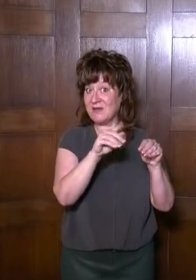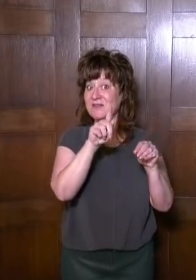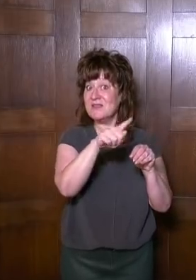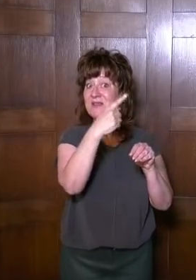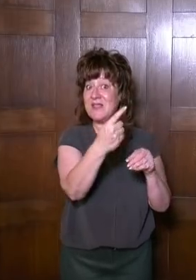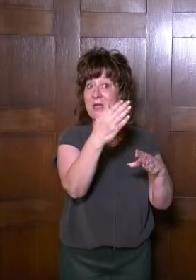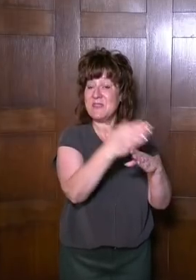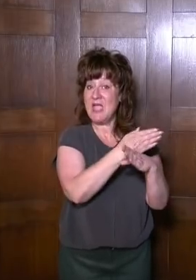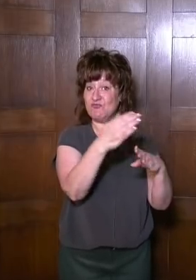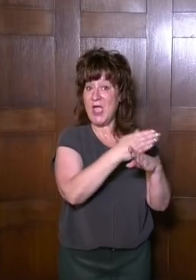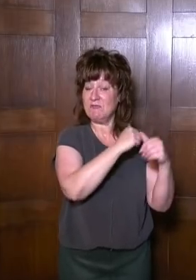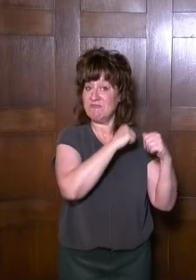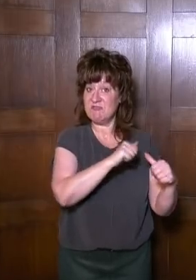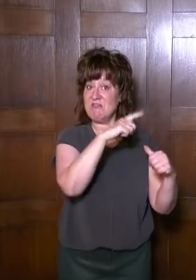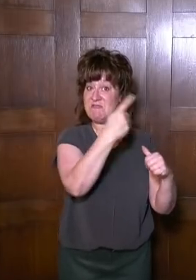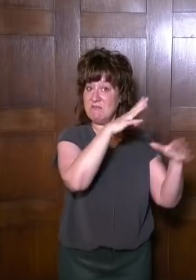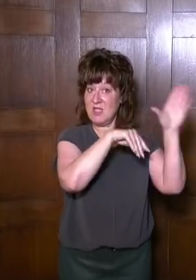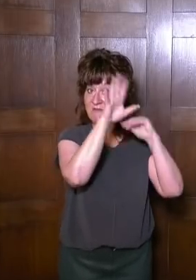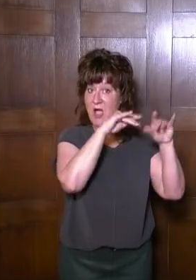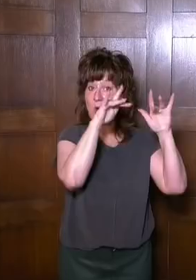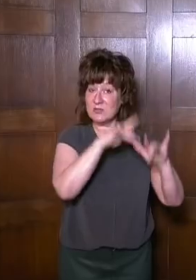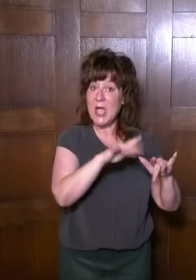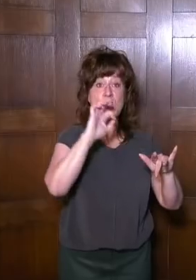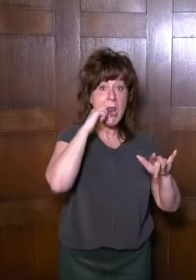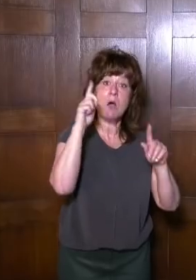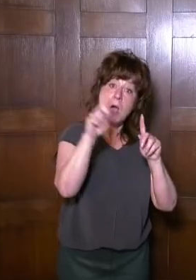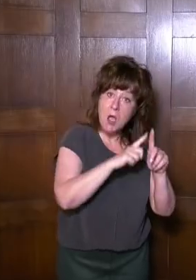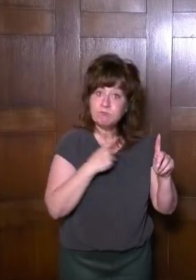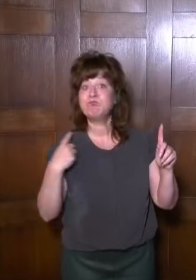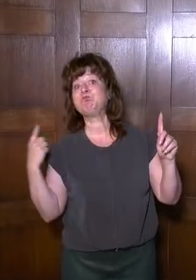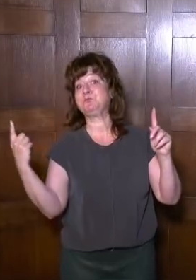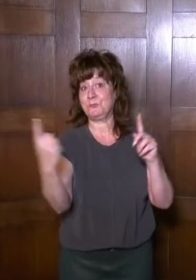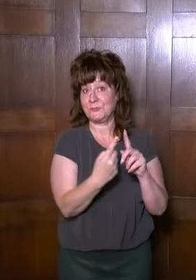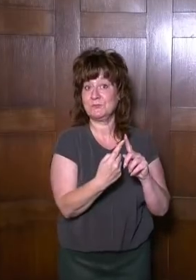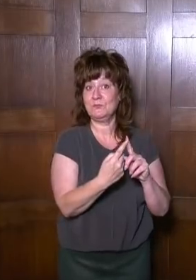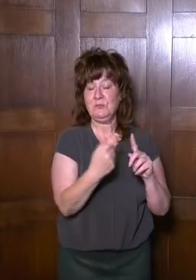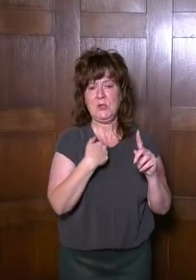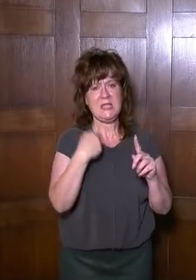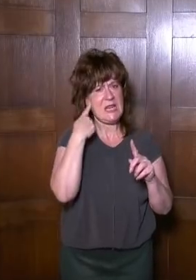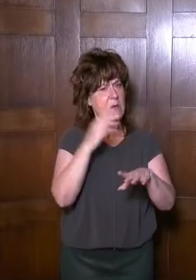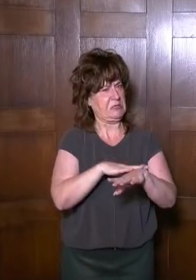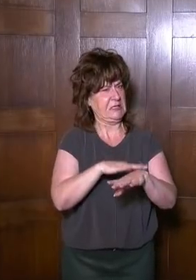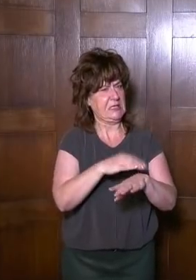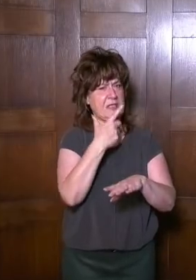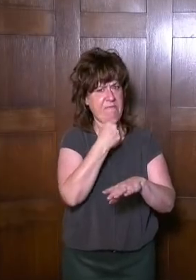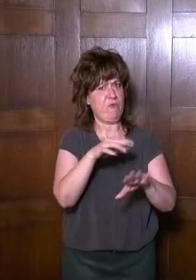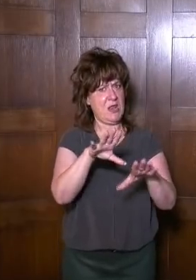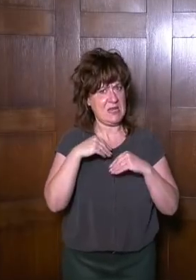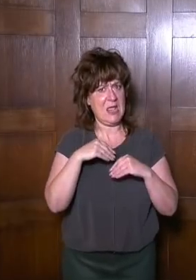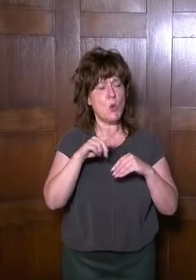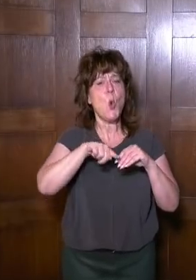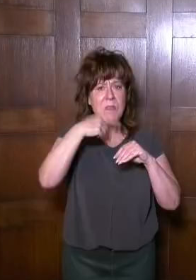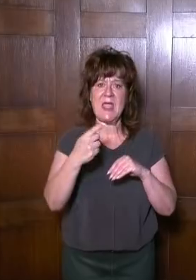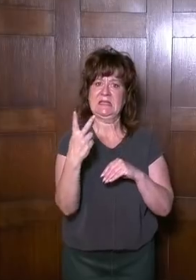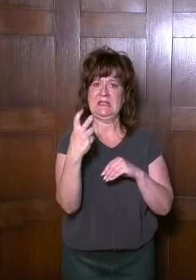Entscheidungsträger auch ihre Erfahrungen gemacht hat. Und dann gehen wir noch mal die Runde rum. Ich glaube, das genehmigen wir uns dann und kommen dann in einer